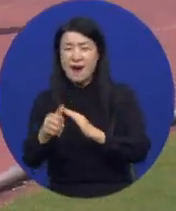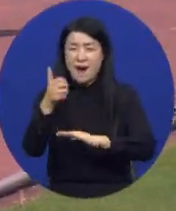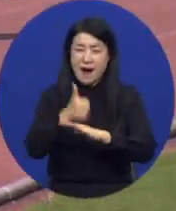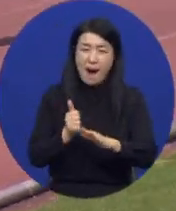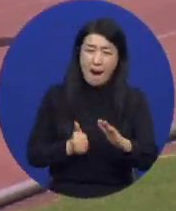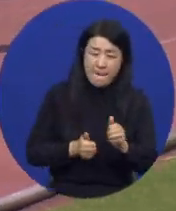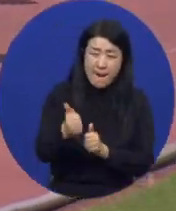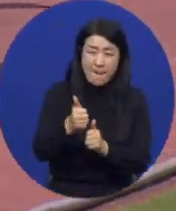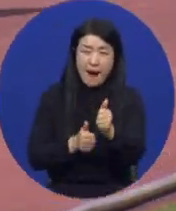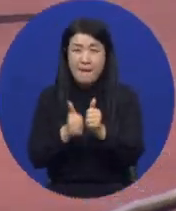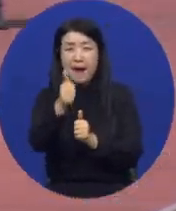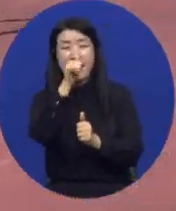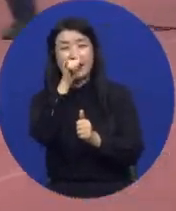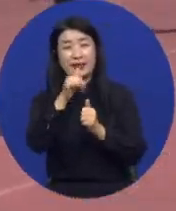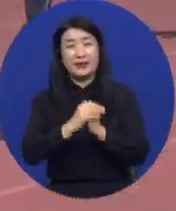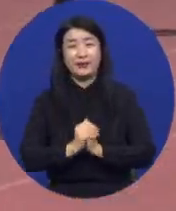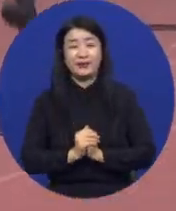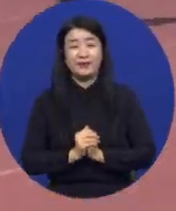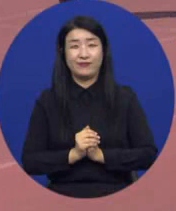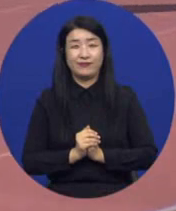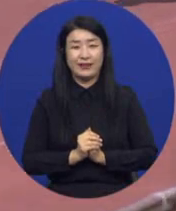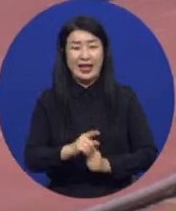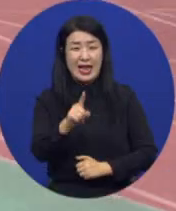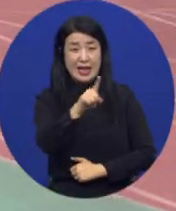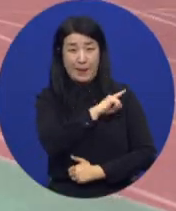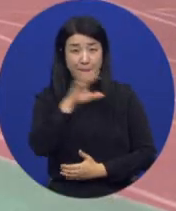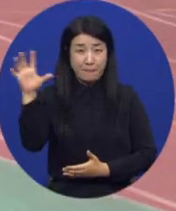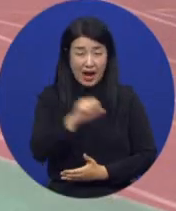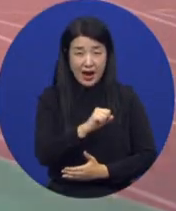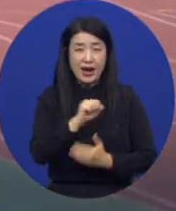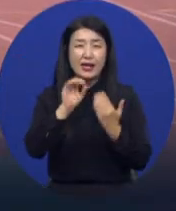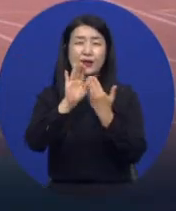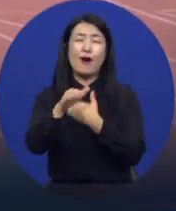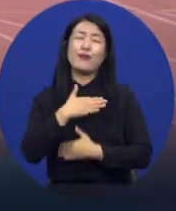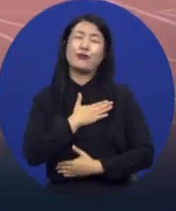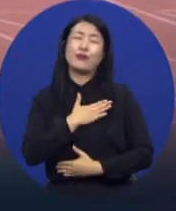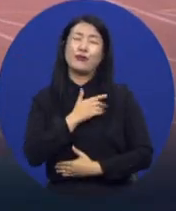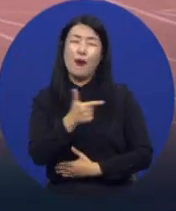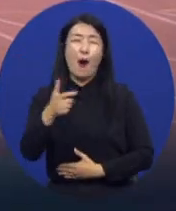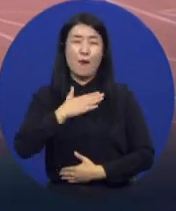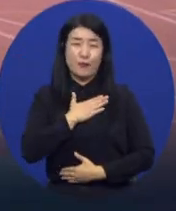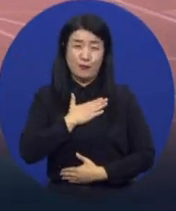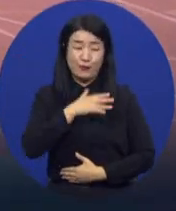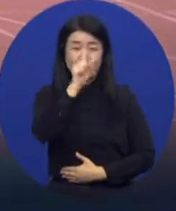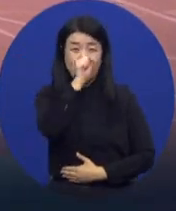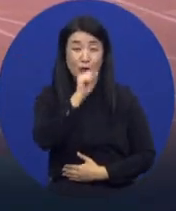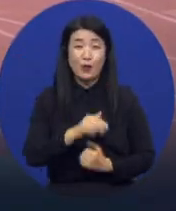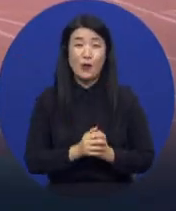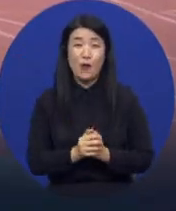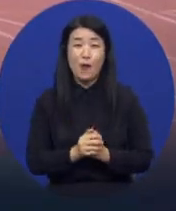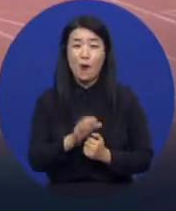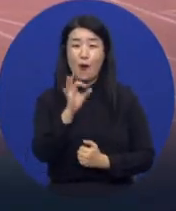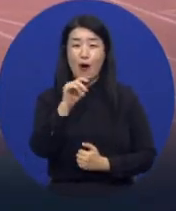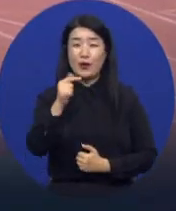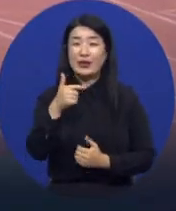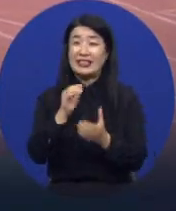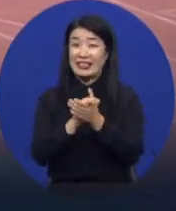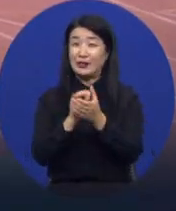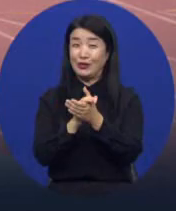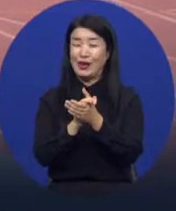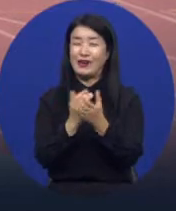역주를 펼칩니다. 1등 해가지고 기분도 좋고 완용이랑 같이 와서도